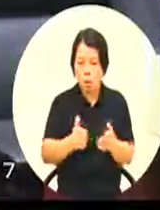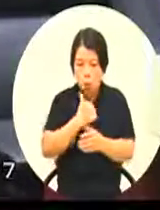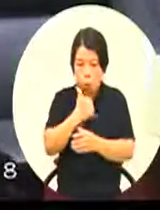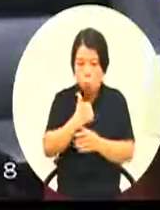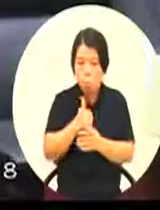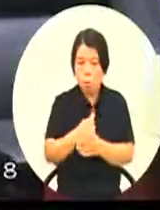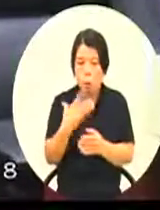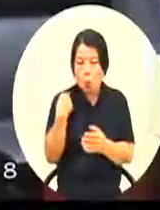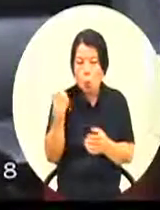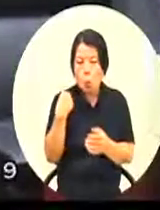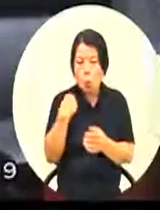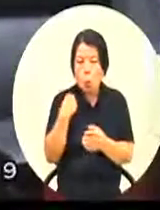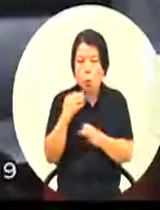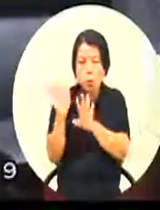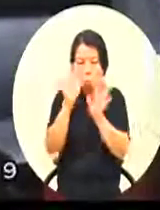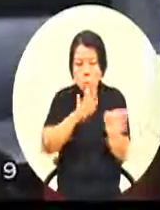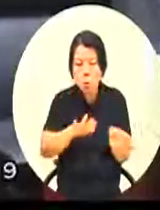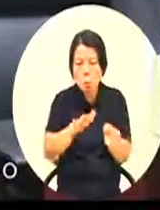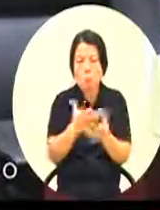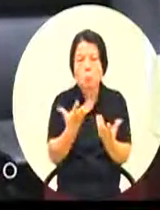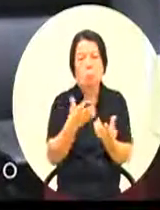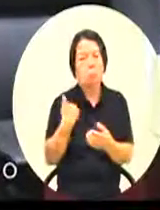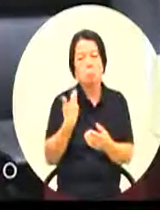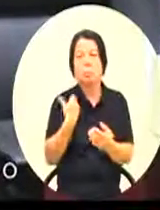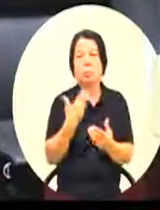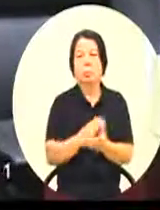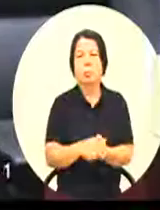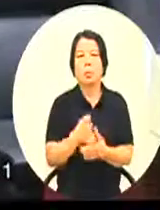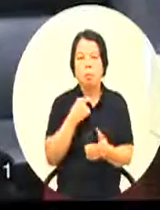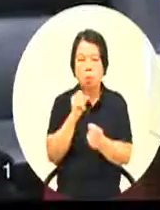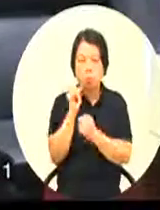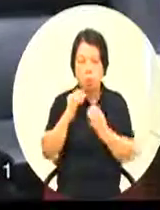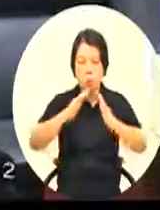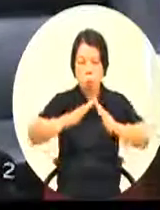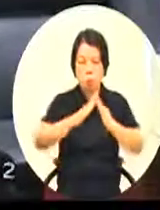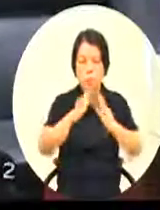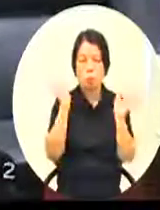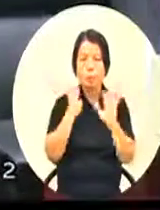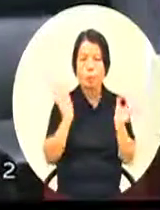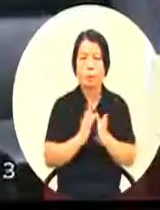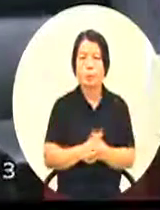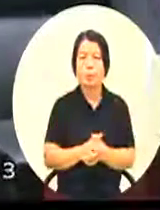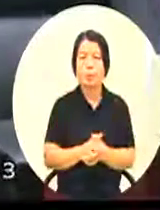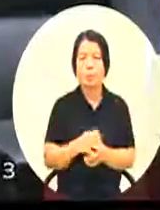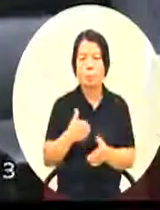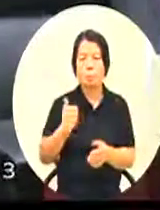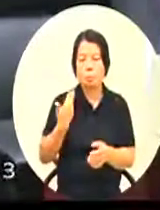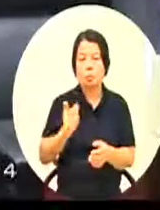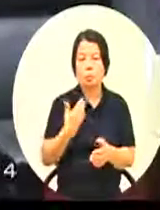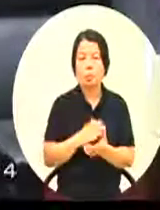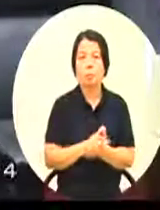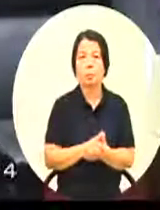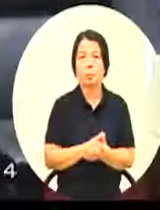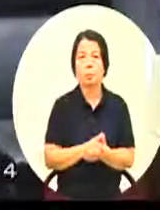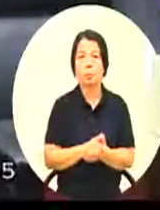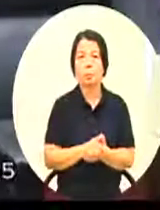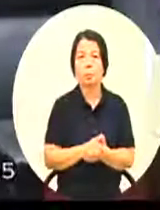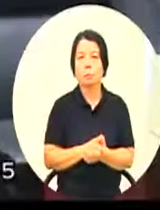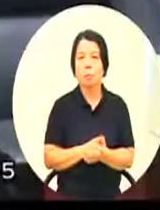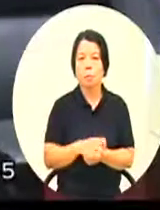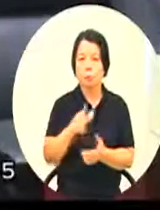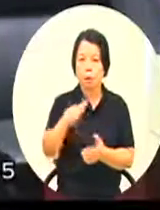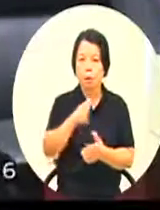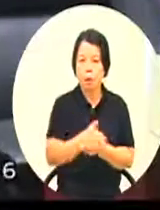真实物的原型，所以导致于在都市的孩子，他真的他不知道那